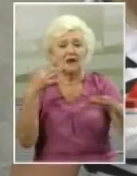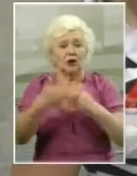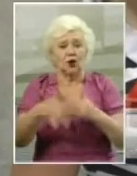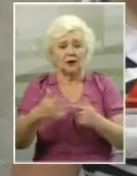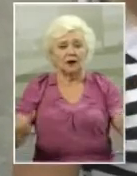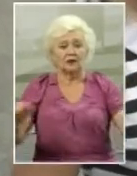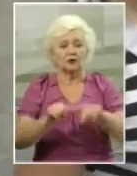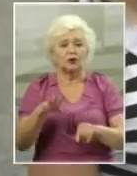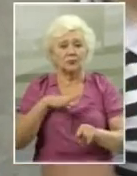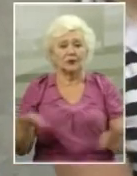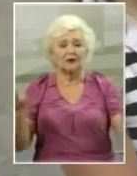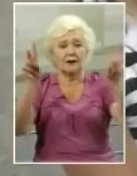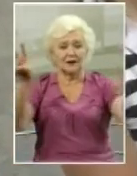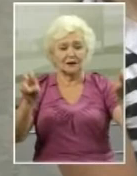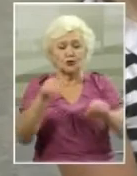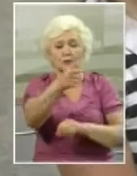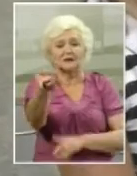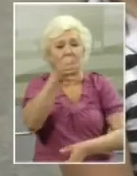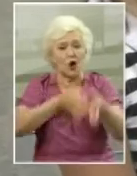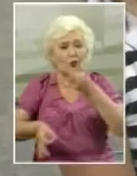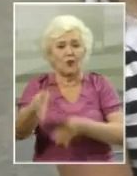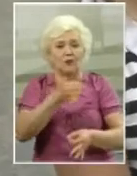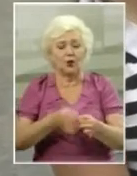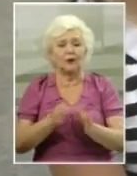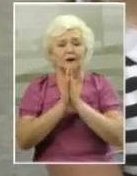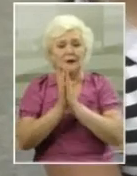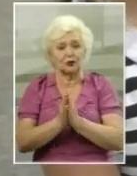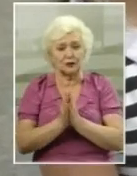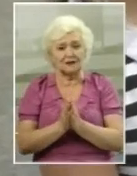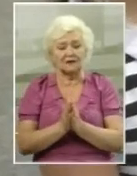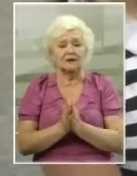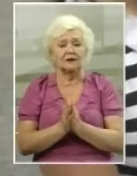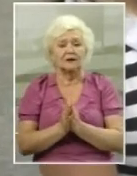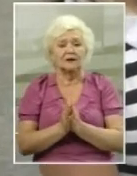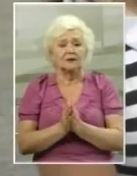якось разом. Тому також це обговорювали, просили.